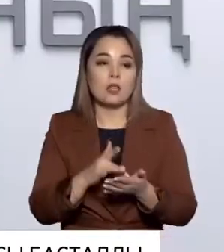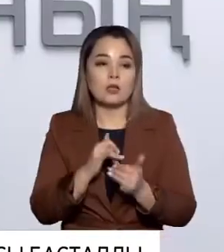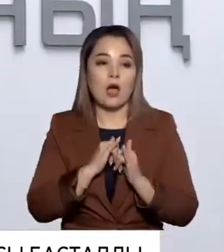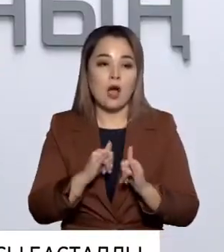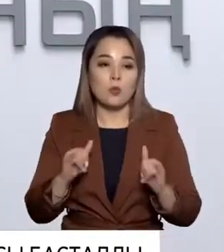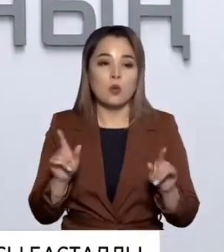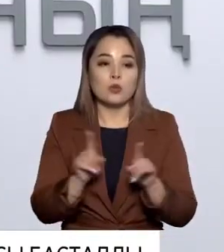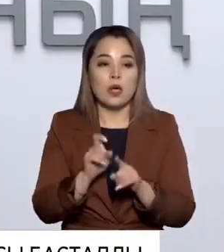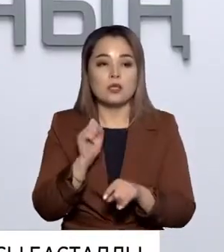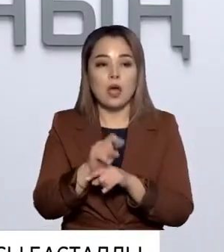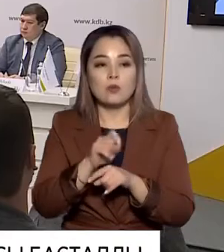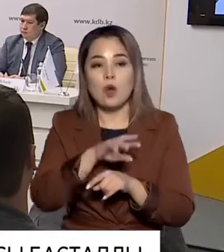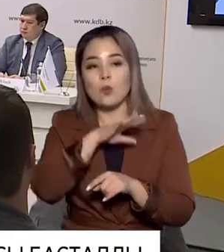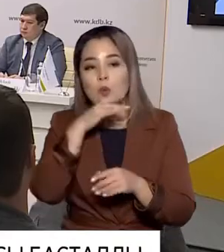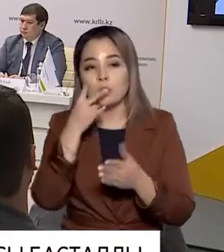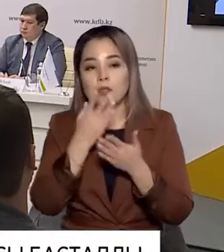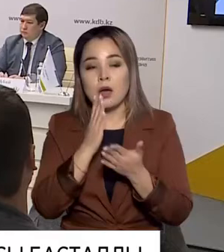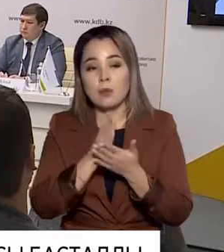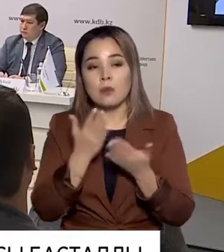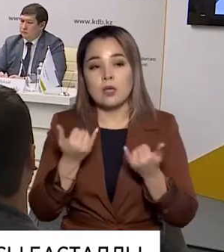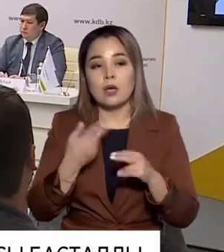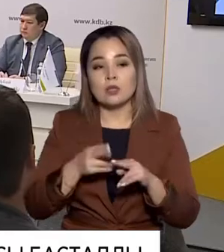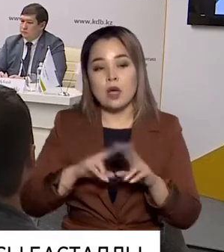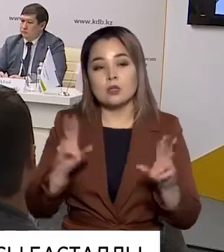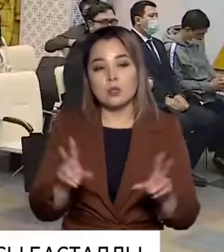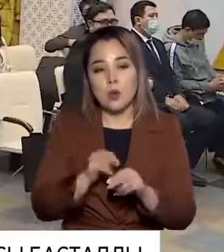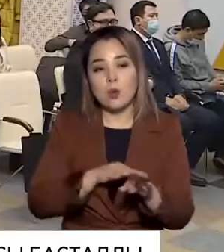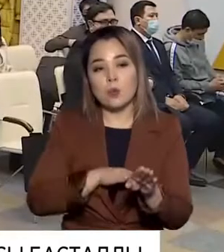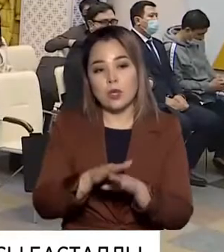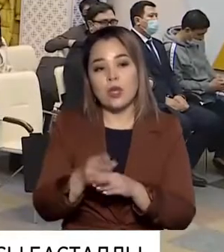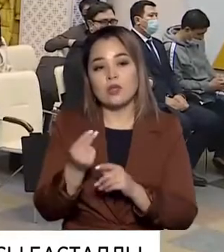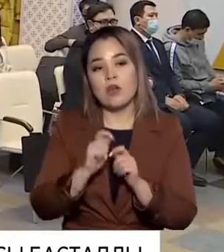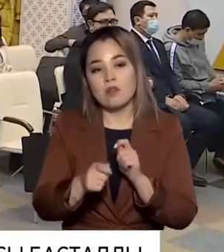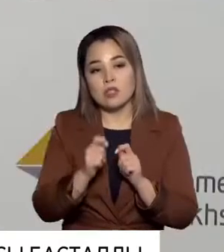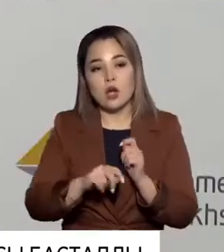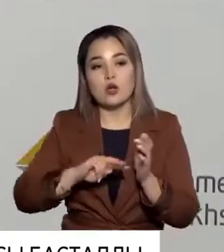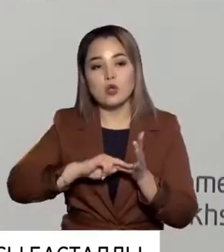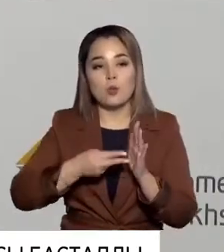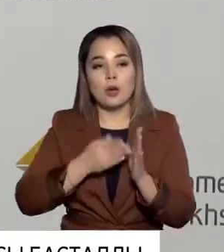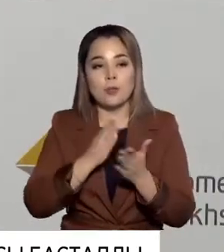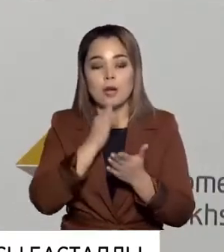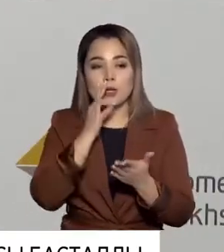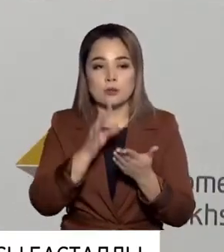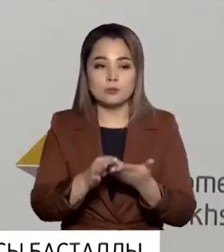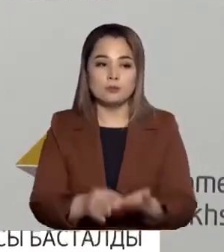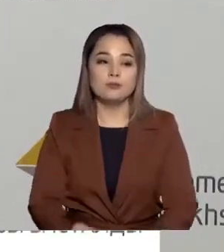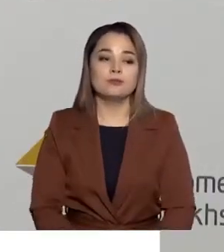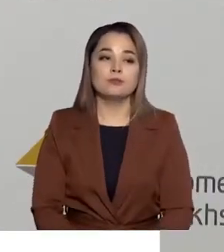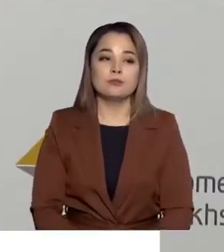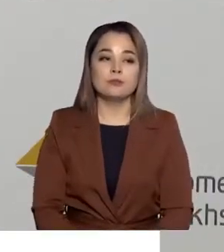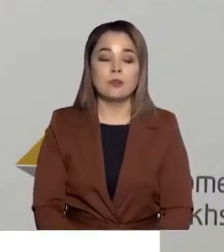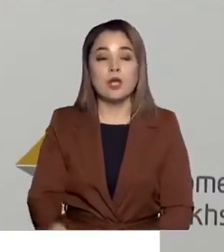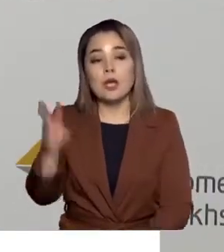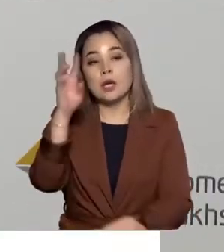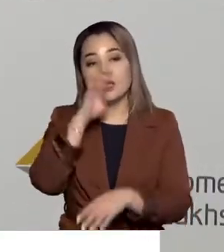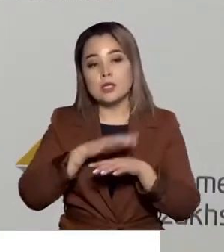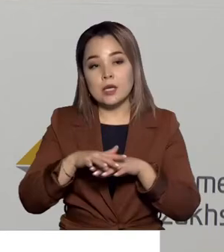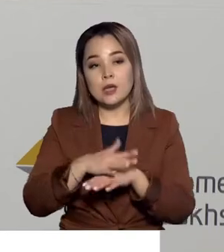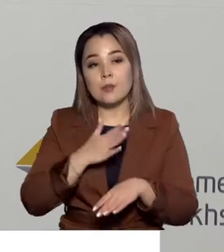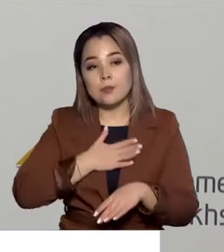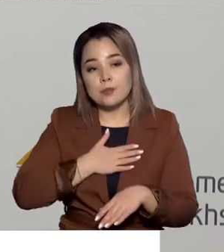қатысты бірқатар тапсырма берген еді. Соның аясында бұл сәтті жүзеге асқан инвестициялық жоба. Жоба облыс үшін де, еліміз үшін